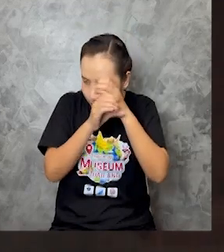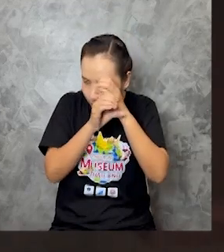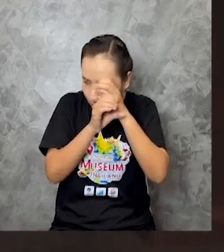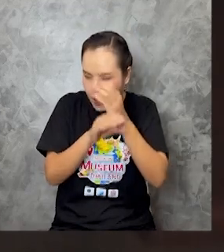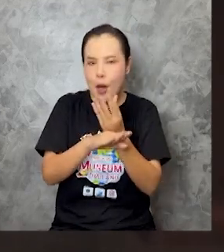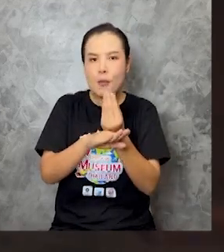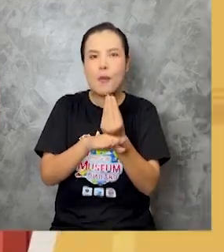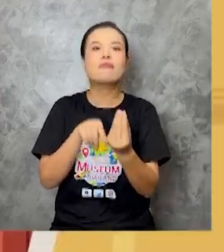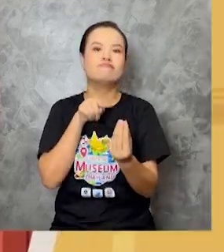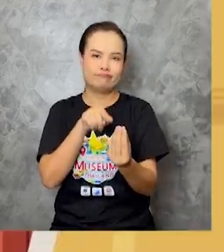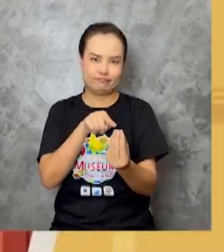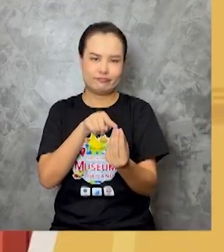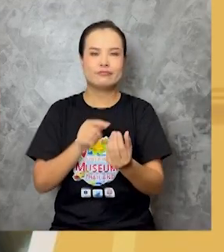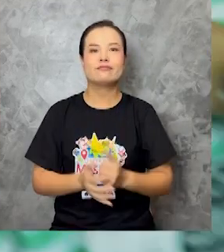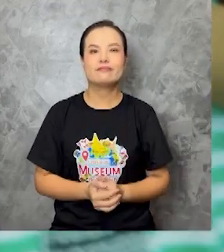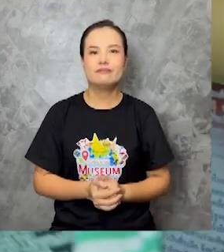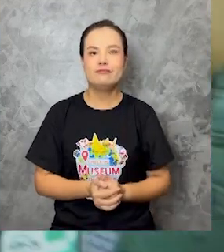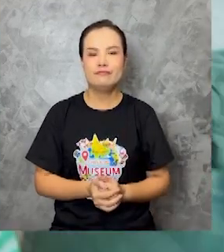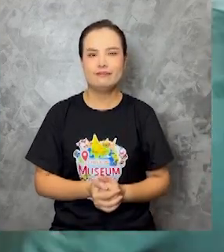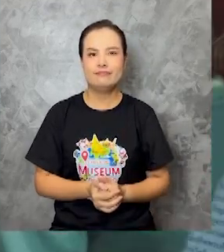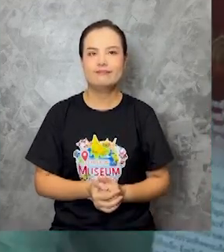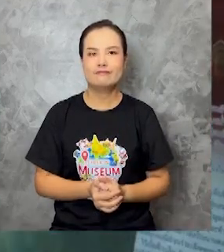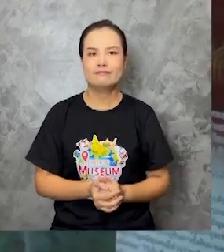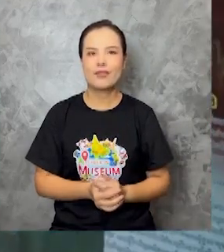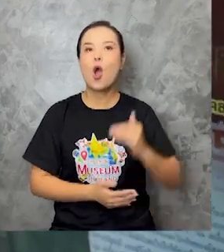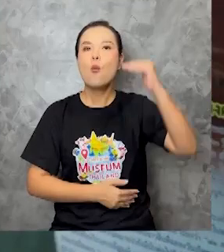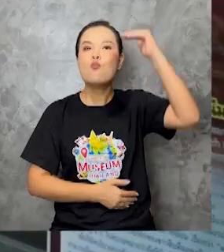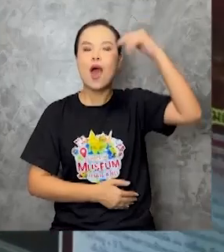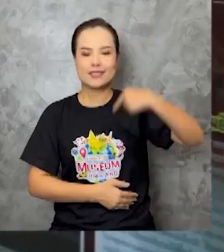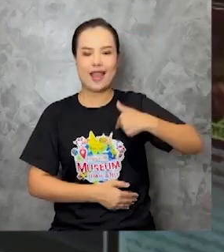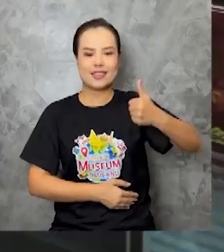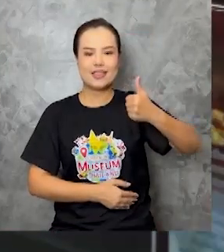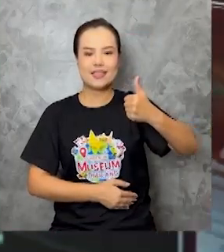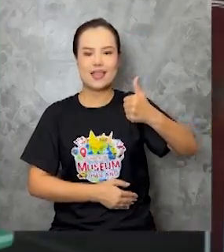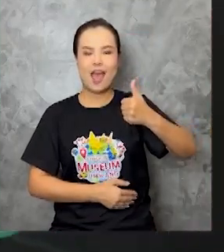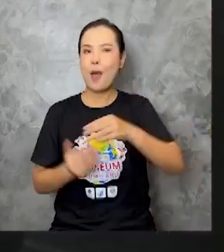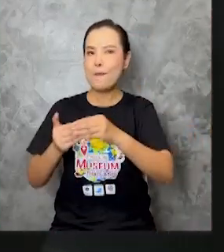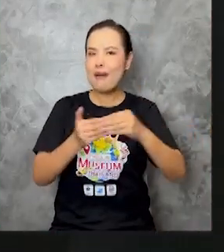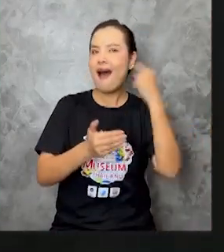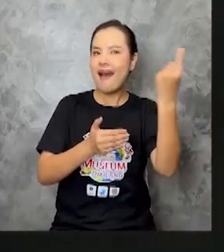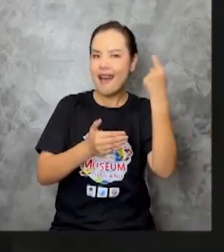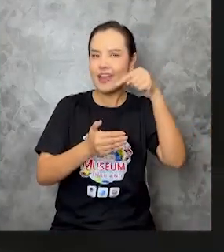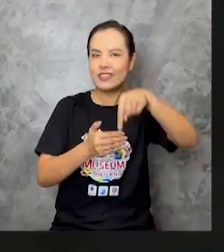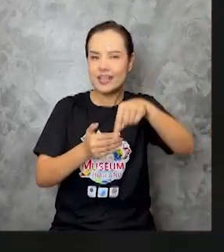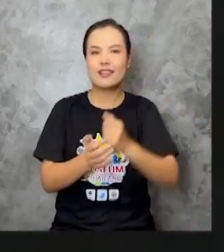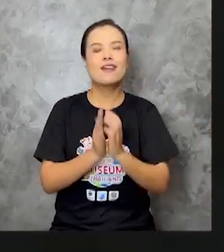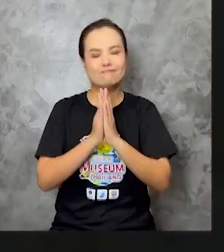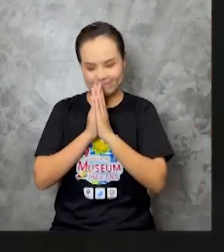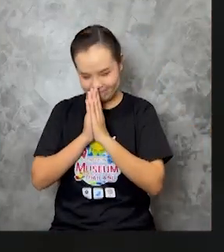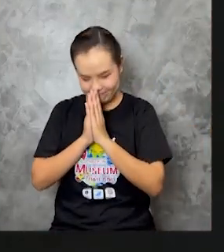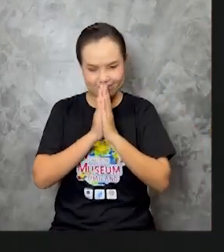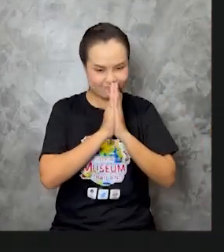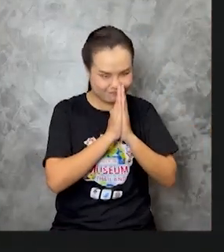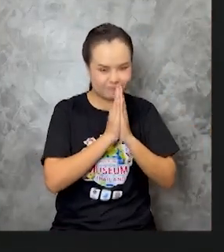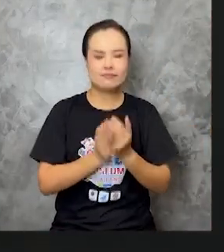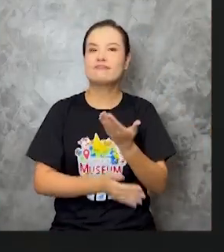ณีนะครับ และนี่ก็คือผู้ใหญ่ใจดีที่จะพาเราทัวร์ที่นี่สวัสดีค่ะ สวัสดีค่ะ